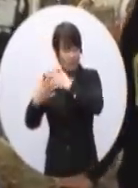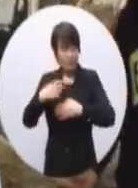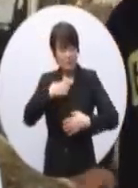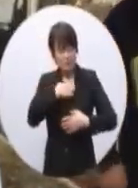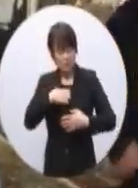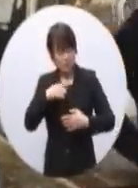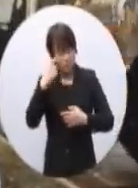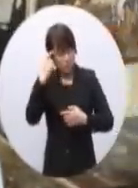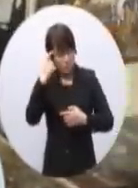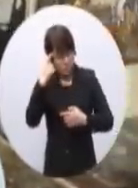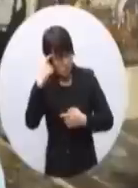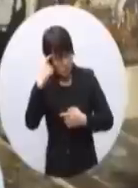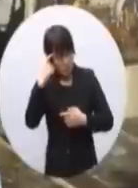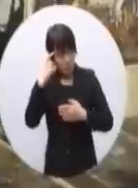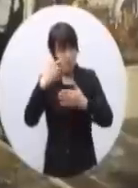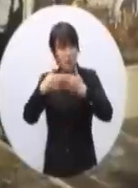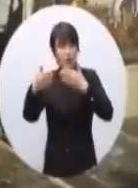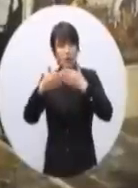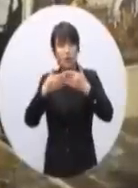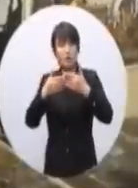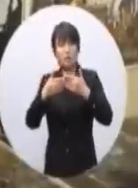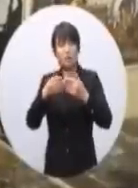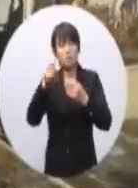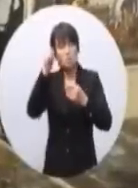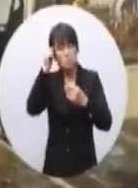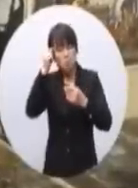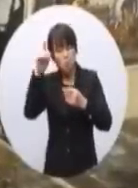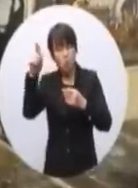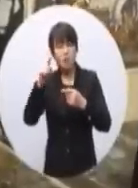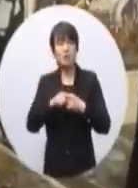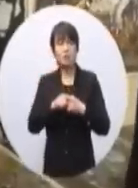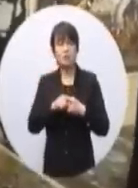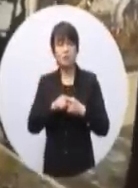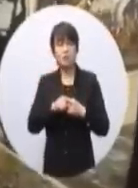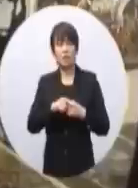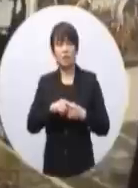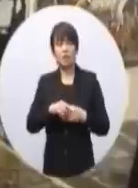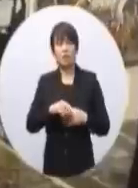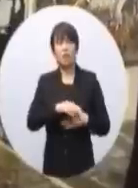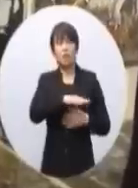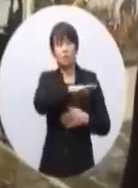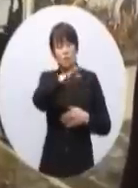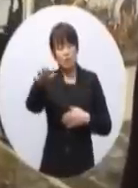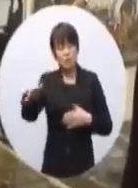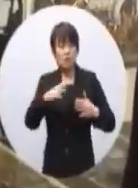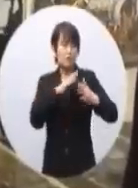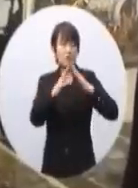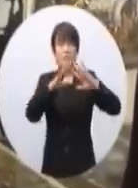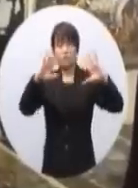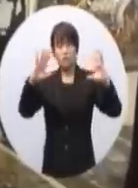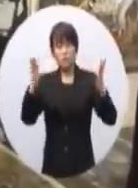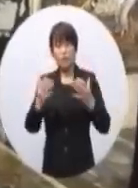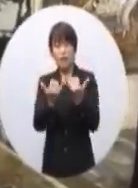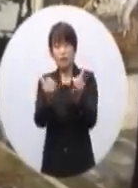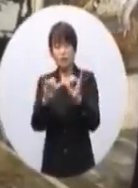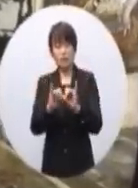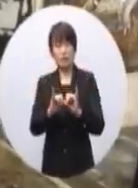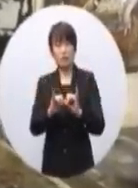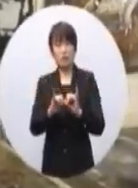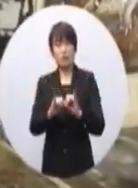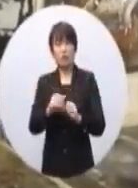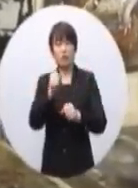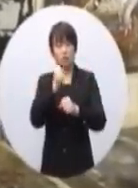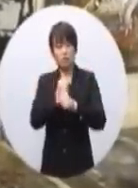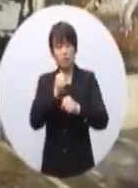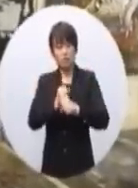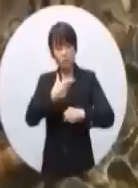の経験を、思い出して、みんなで、戦争のない社会を作っていきたい、いければ